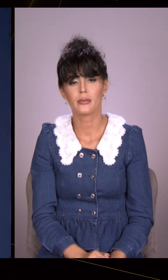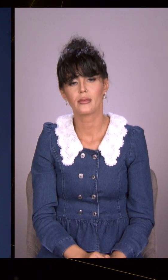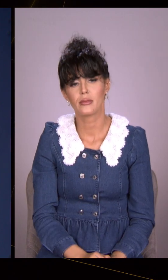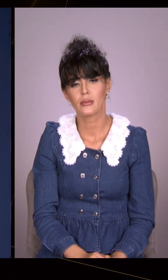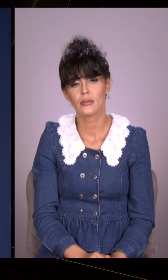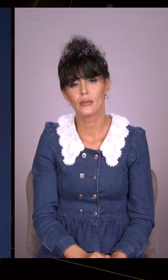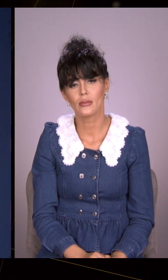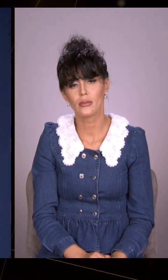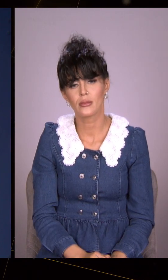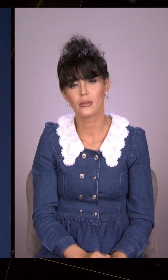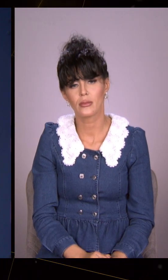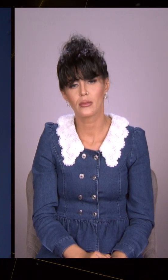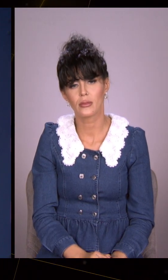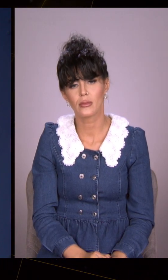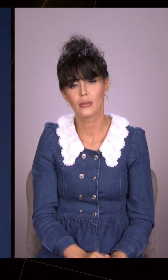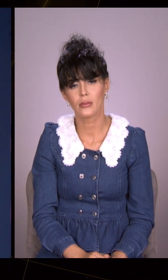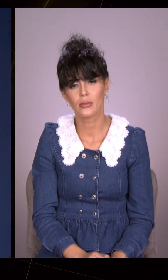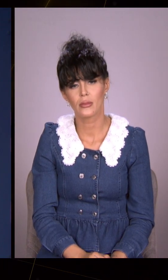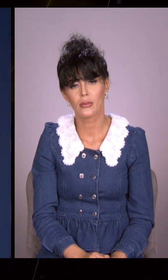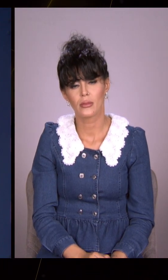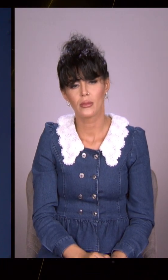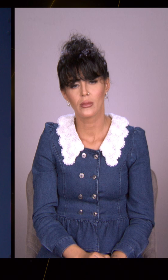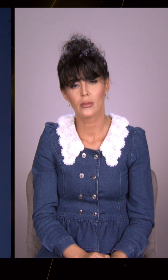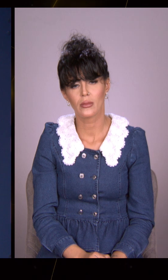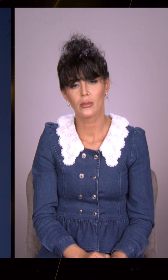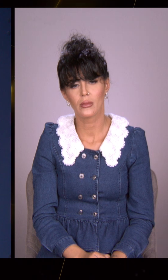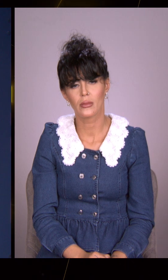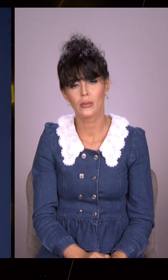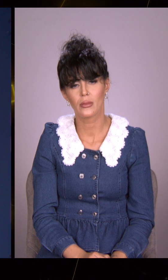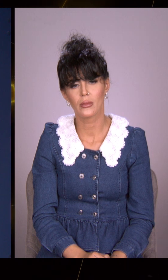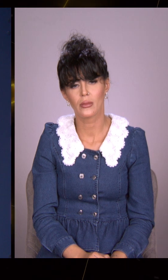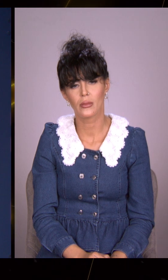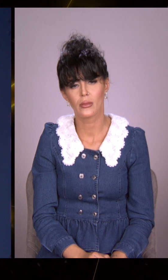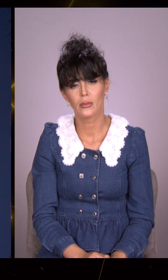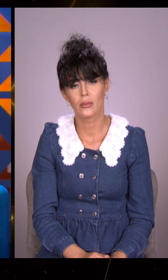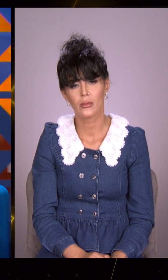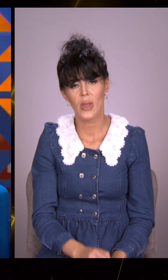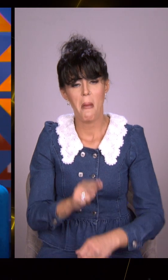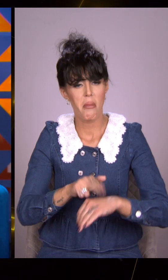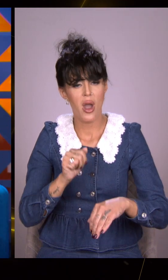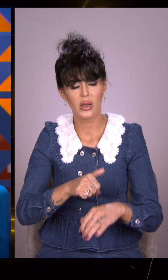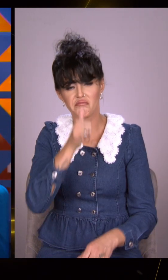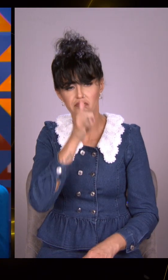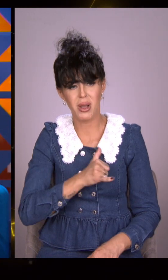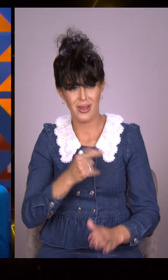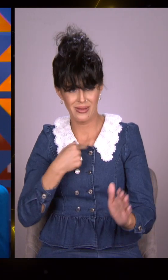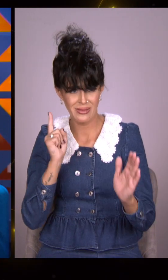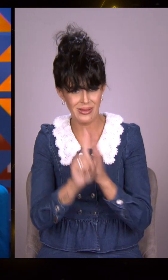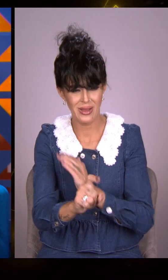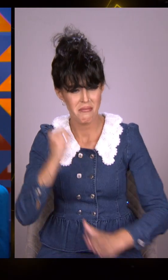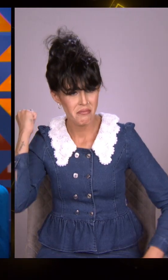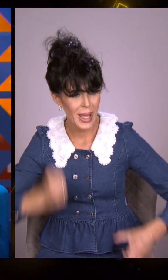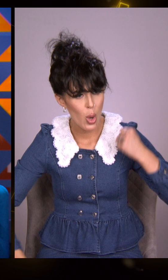довіз, вибачився, і туди поїхав, але ну, поліція, звісно, не пропустила. Поки добіг,